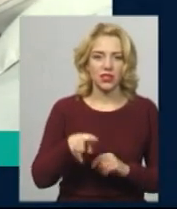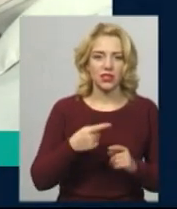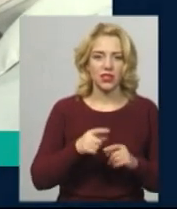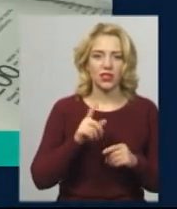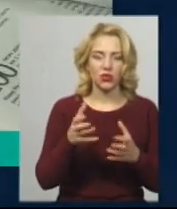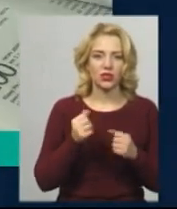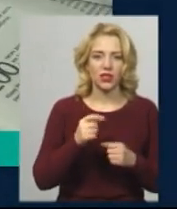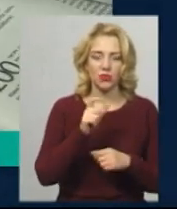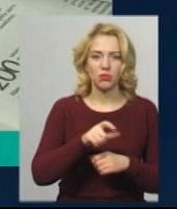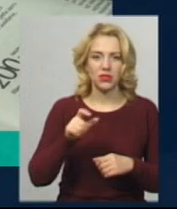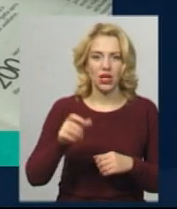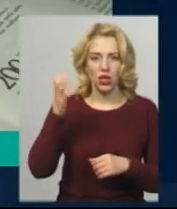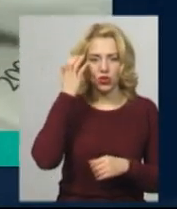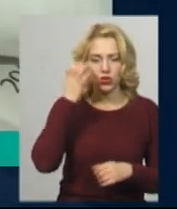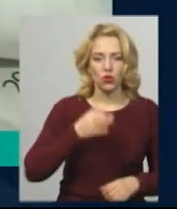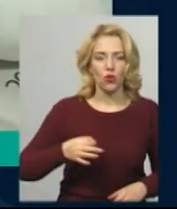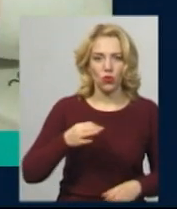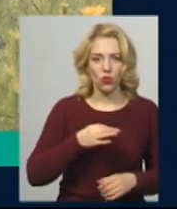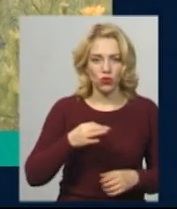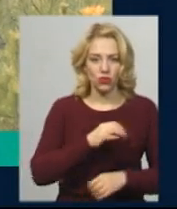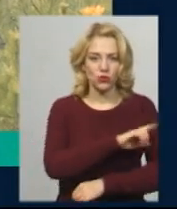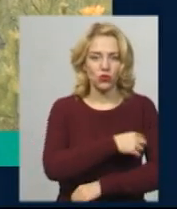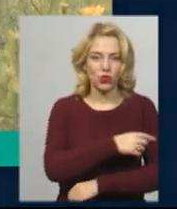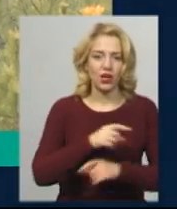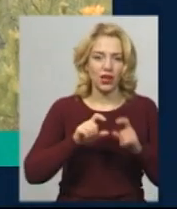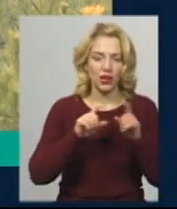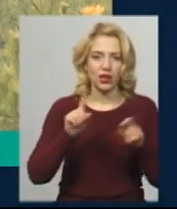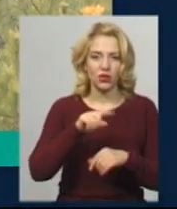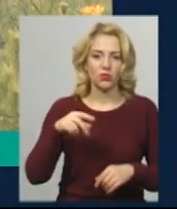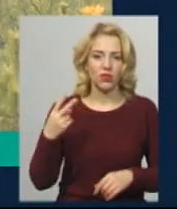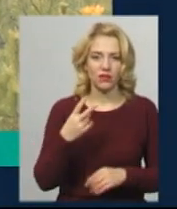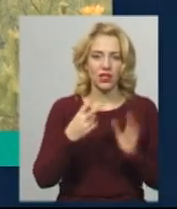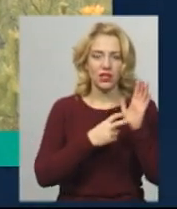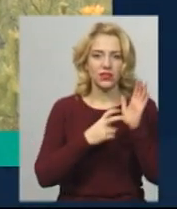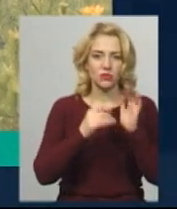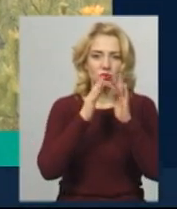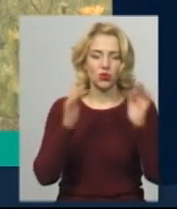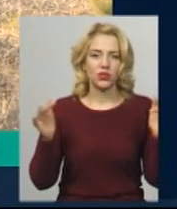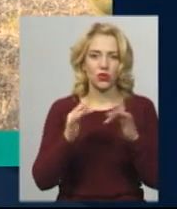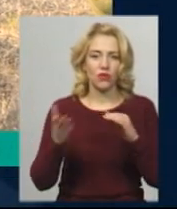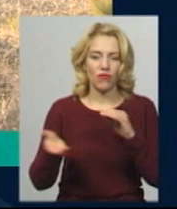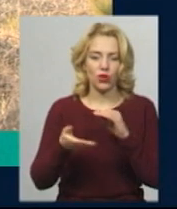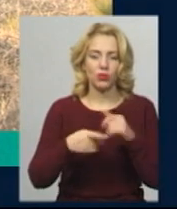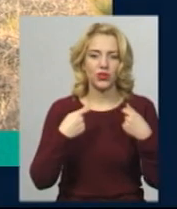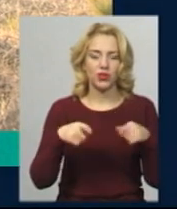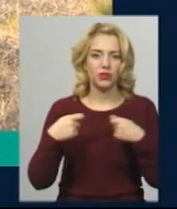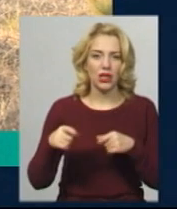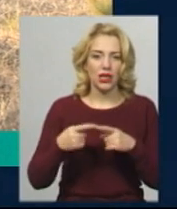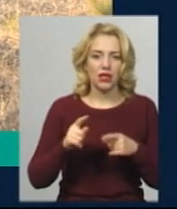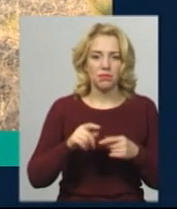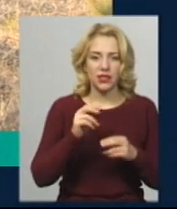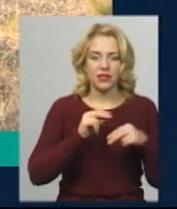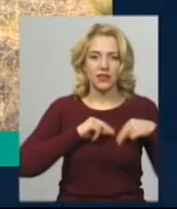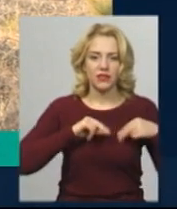отримують пацієнти Чорноострівської районної лікарні номер 2. Понад 800 ялинок вирубали та реалізували працівники Хмельницького